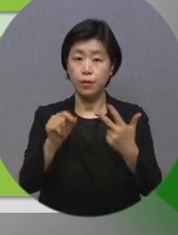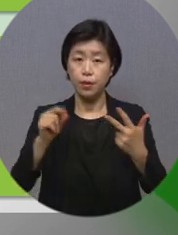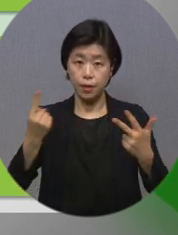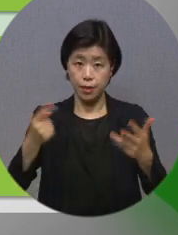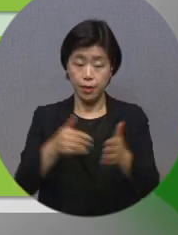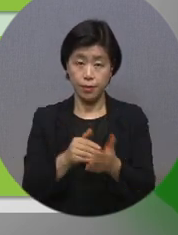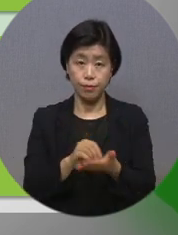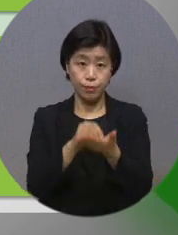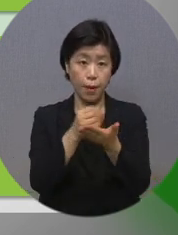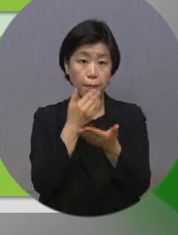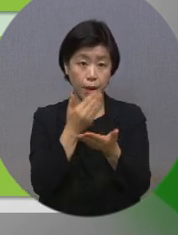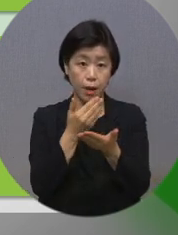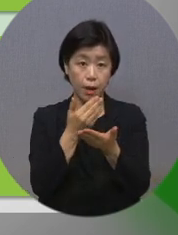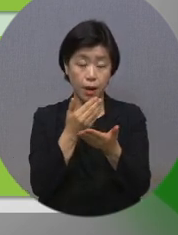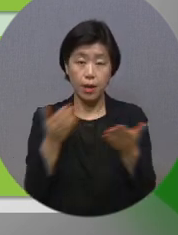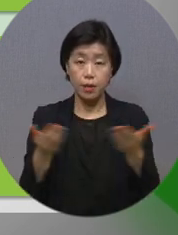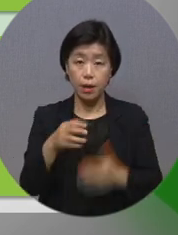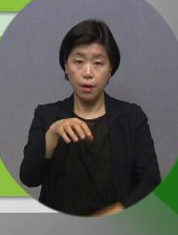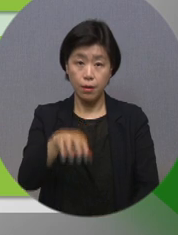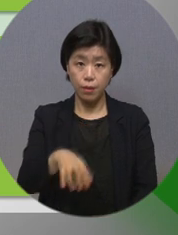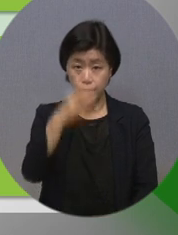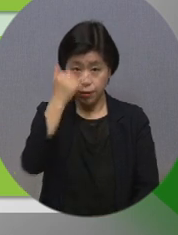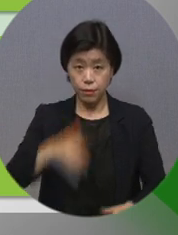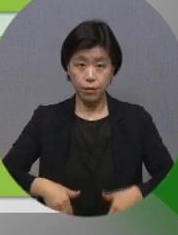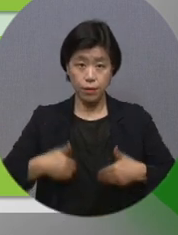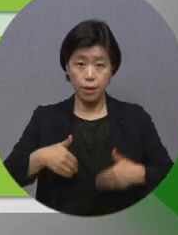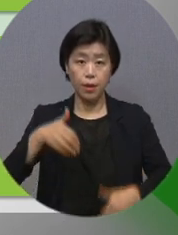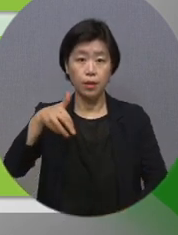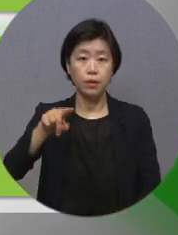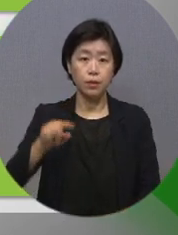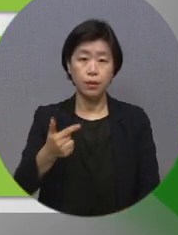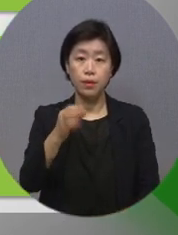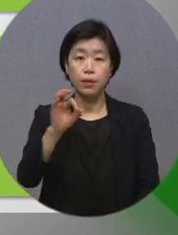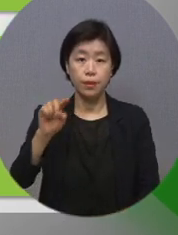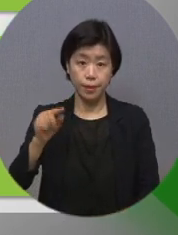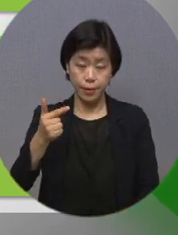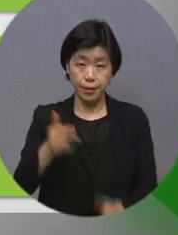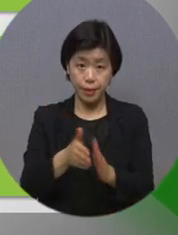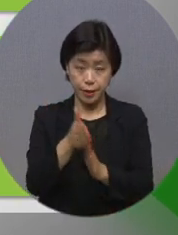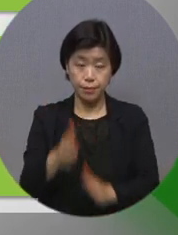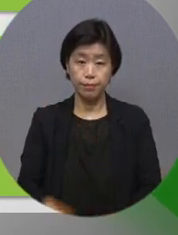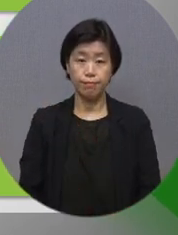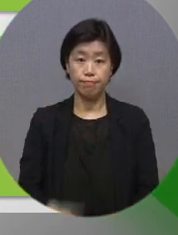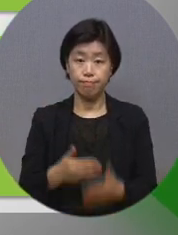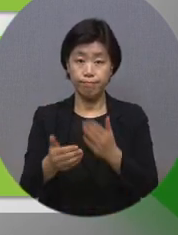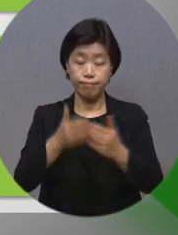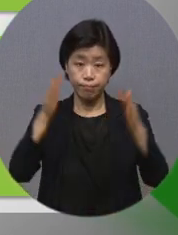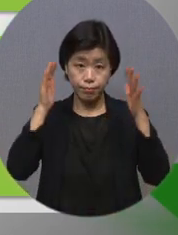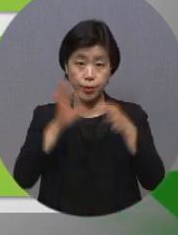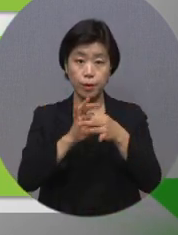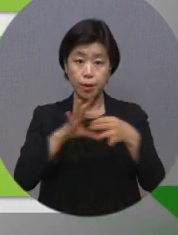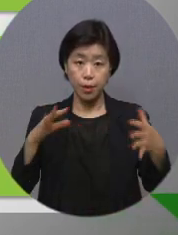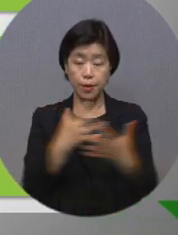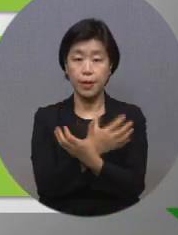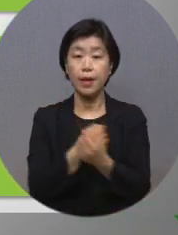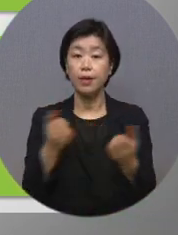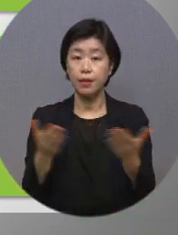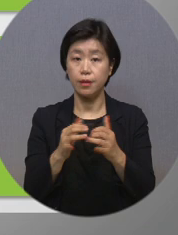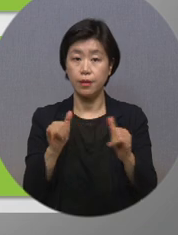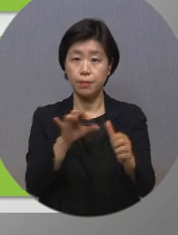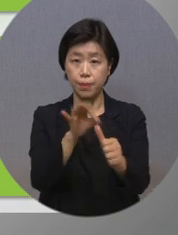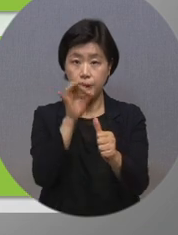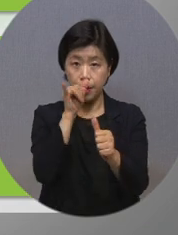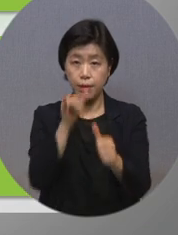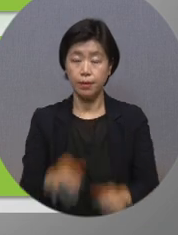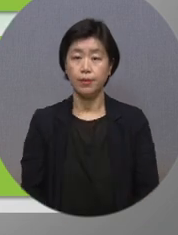1일까지며 근무지는 충청남도 천안시입니다. 경력과 학력은 무관하며 계약직을 채용합니다.